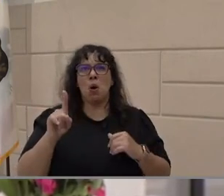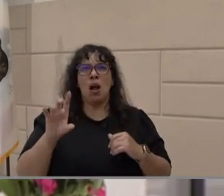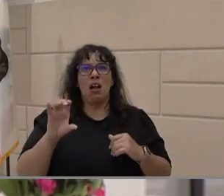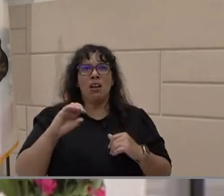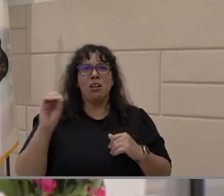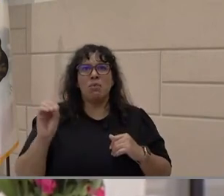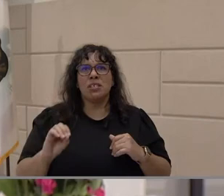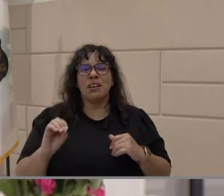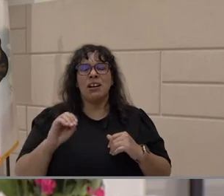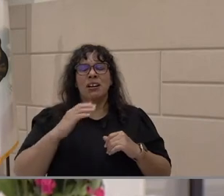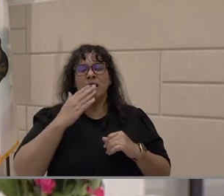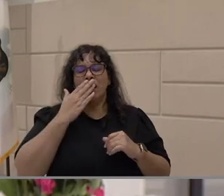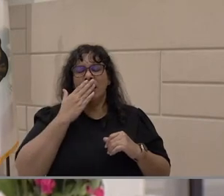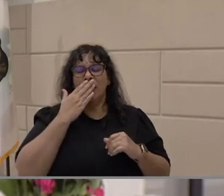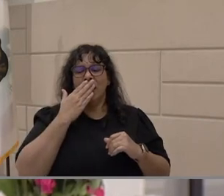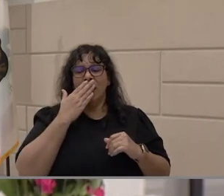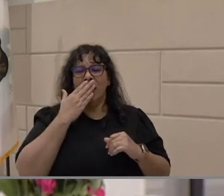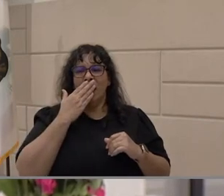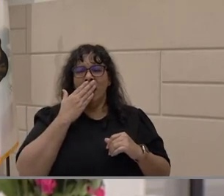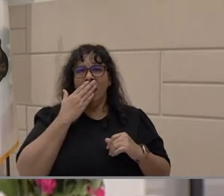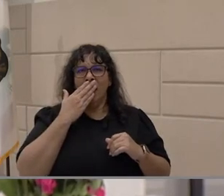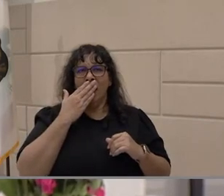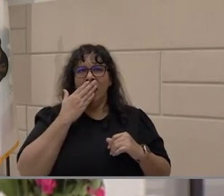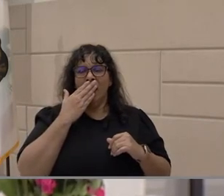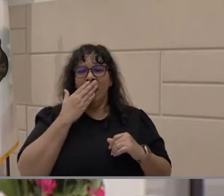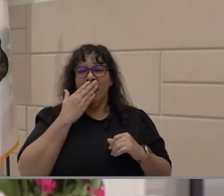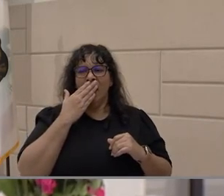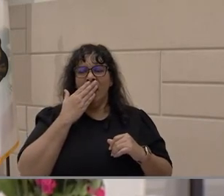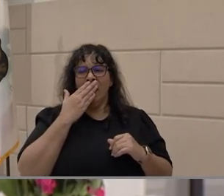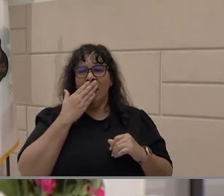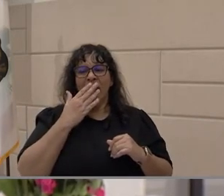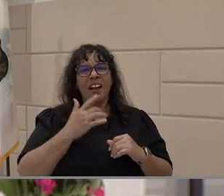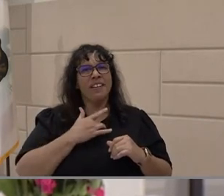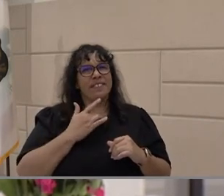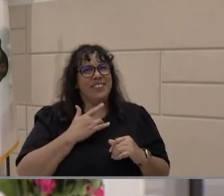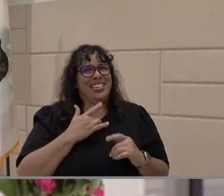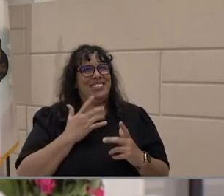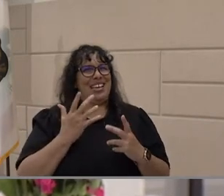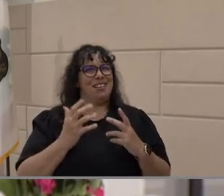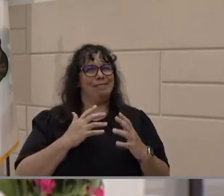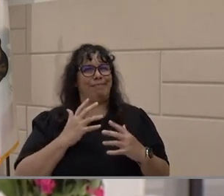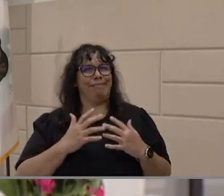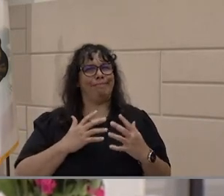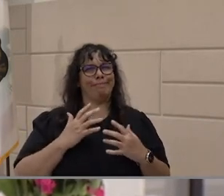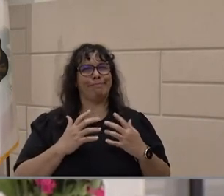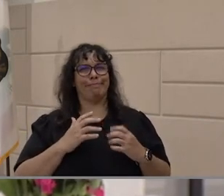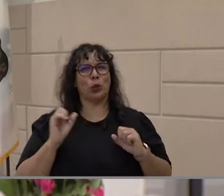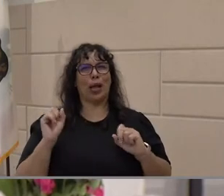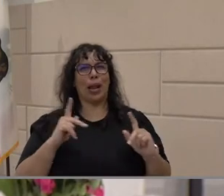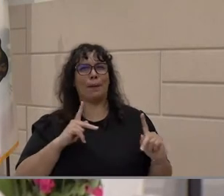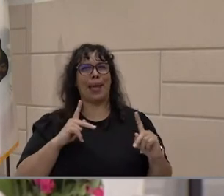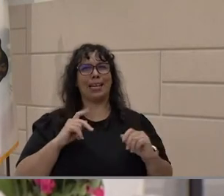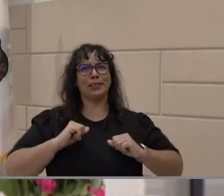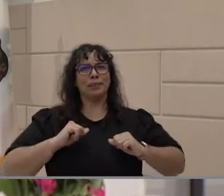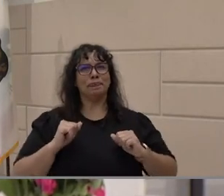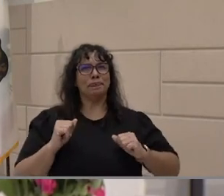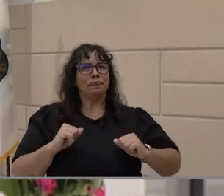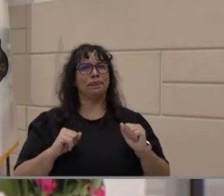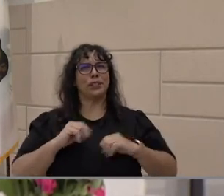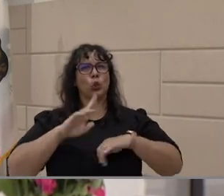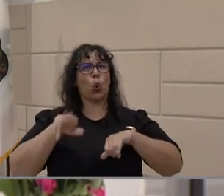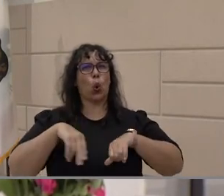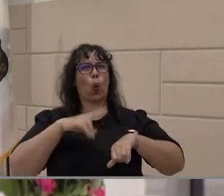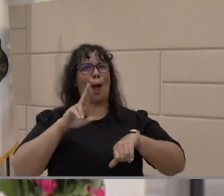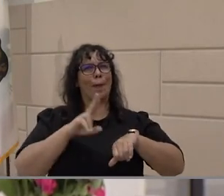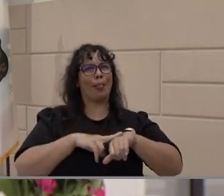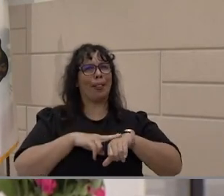านหนึ่งบานเพื่อชราเติมดอกเติมร้อยเพริ่ยไอโจรวมบานโดยฉะนั้นวิหารโดยเชียร์ยื่อหาโดยเชียร์เ